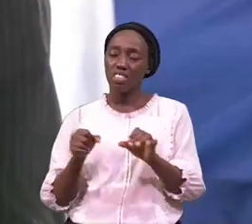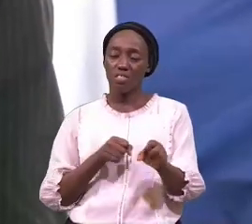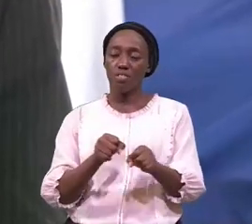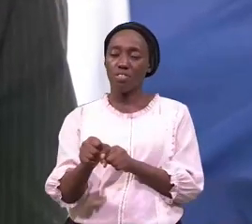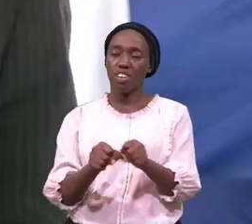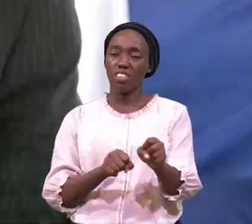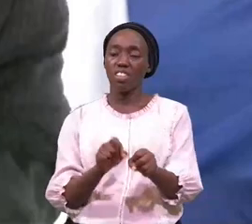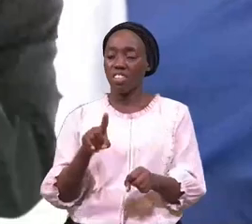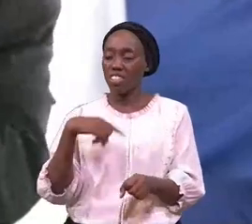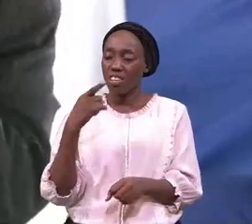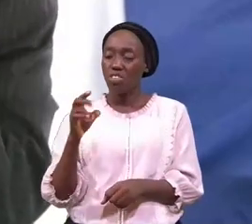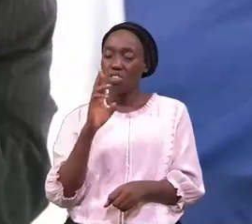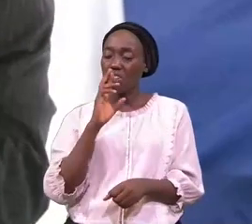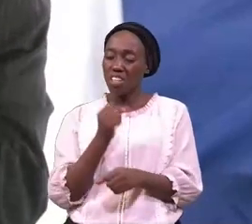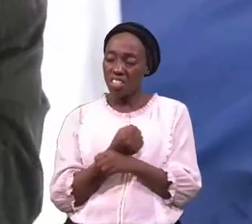sauvé.